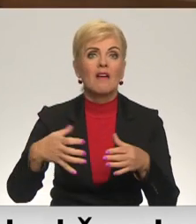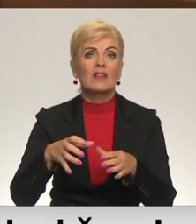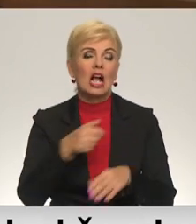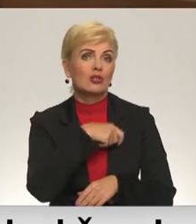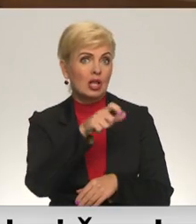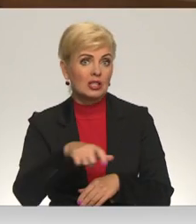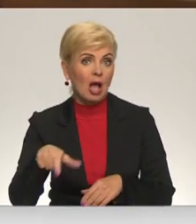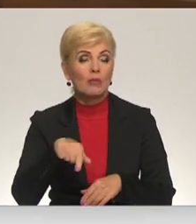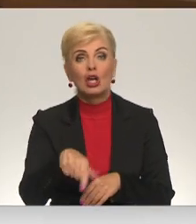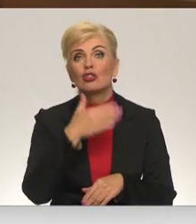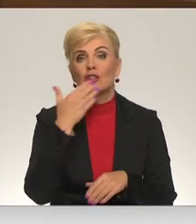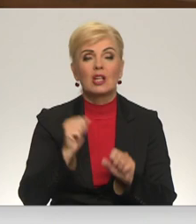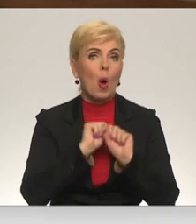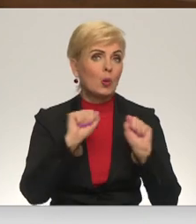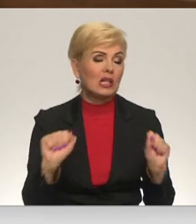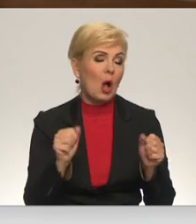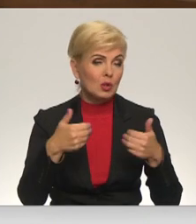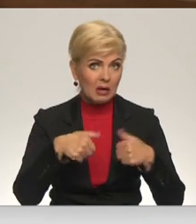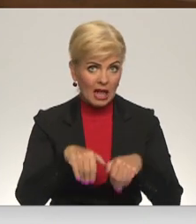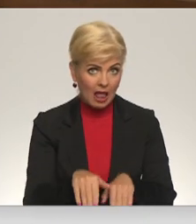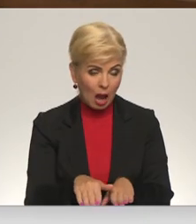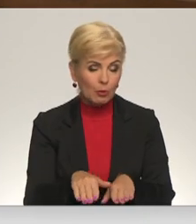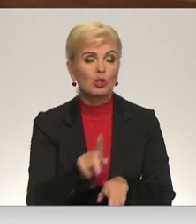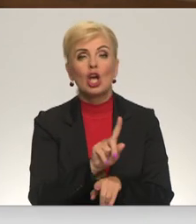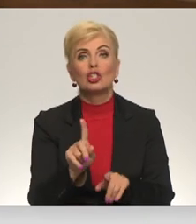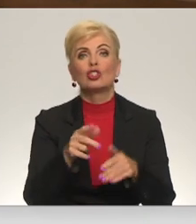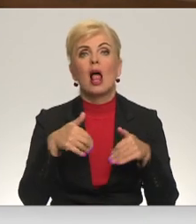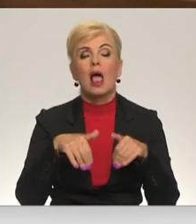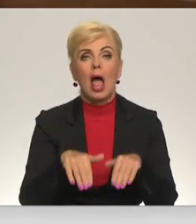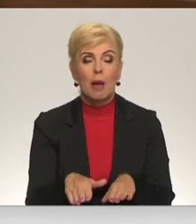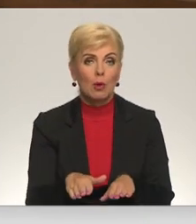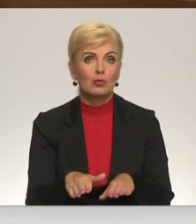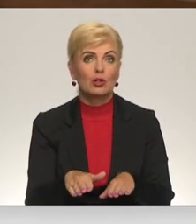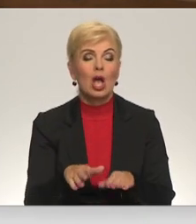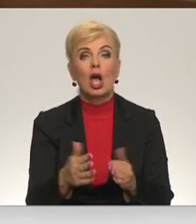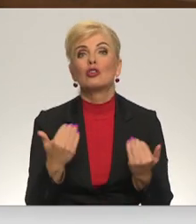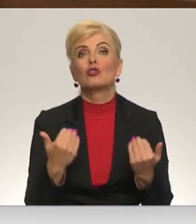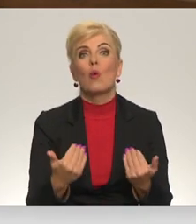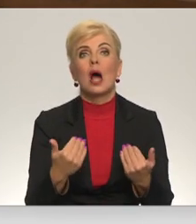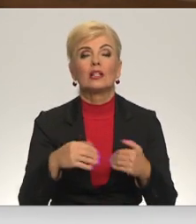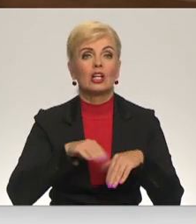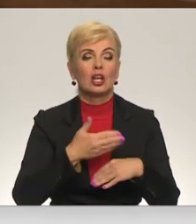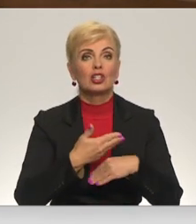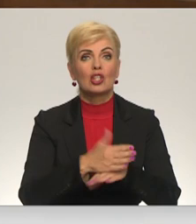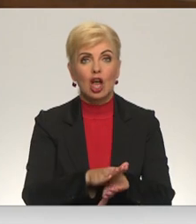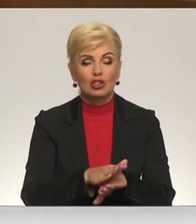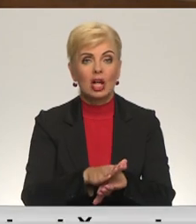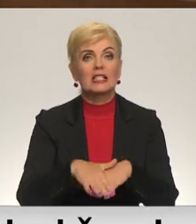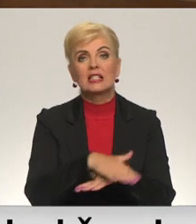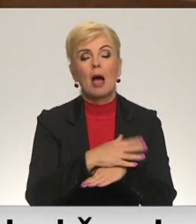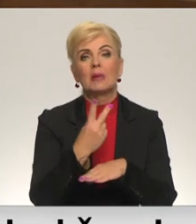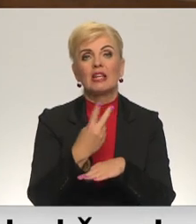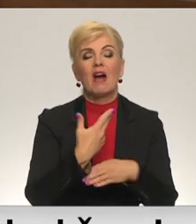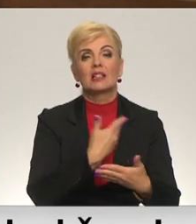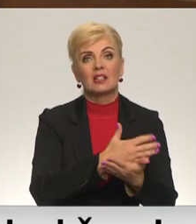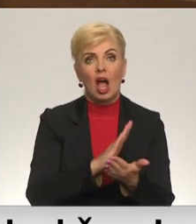Šis nav drosmīgs lēmums, kolēģi. Šis ir lēmums, kas šodien sašķels sabiedrību divās daļās un